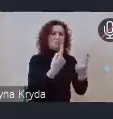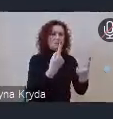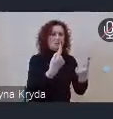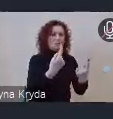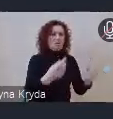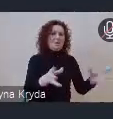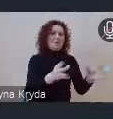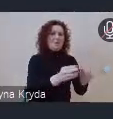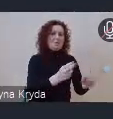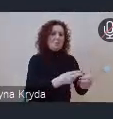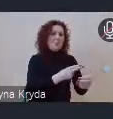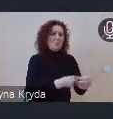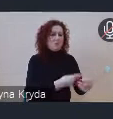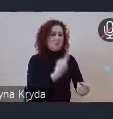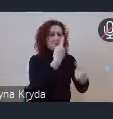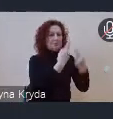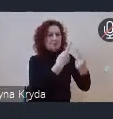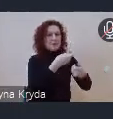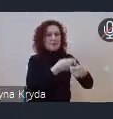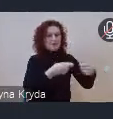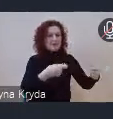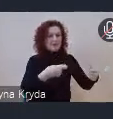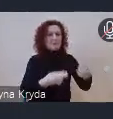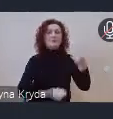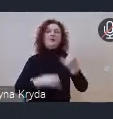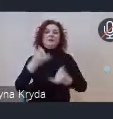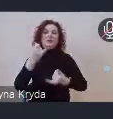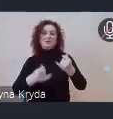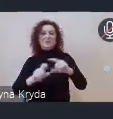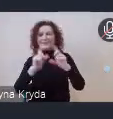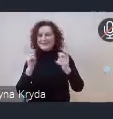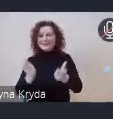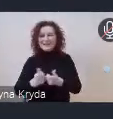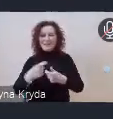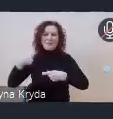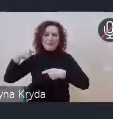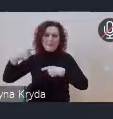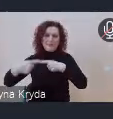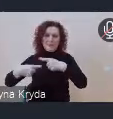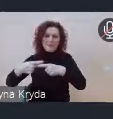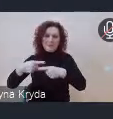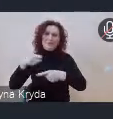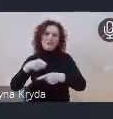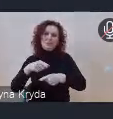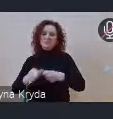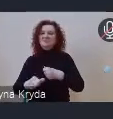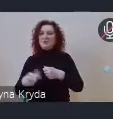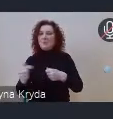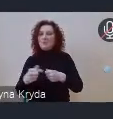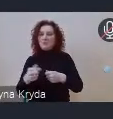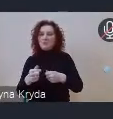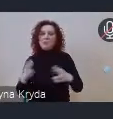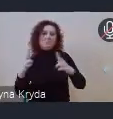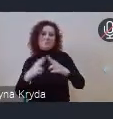i dopiero jeżeli cała ta procedura czyli ta procedura która zakłada współpracę i porozumienie i